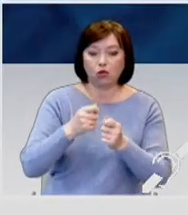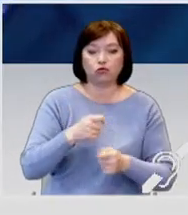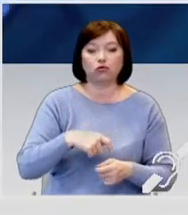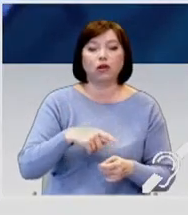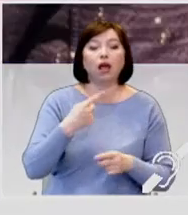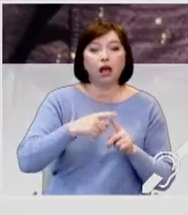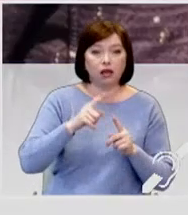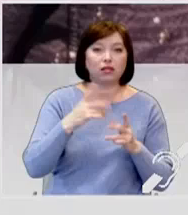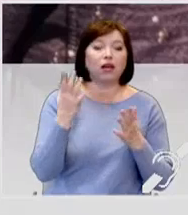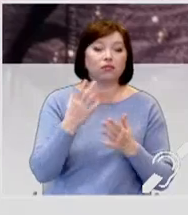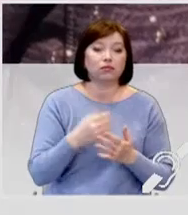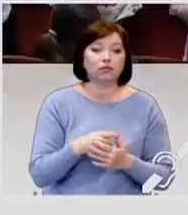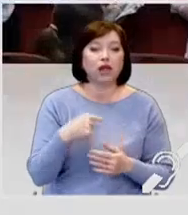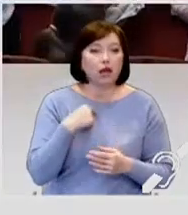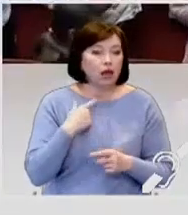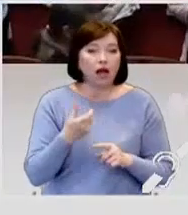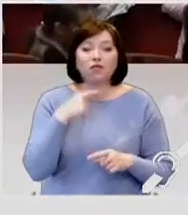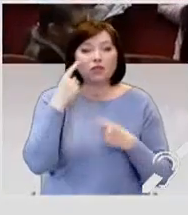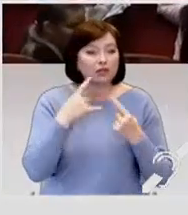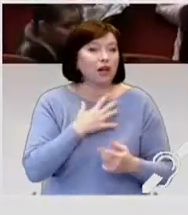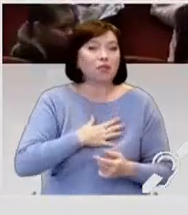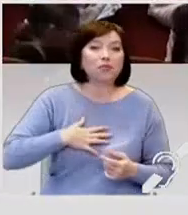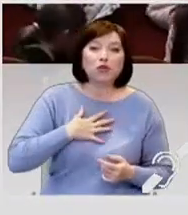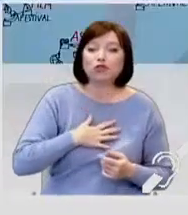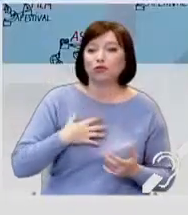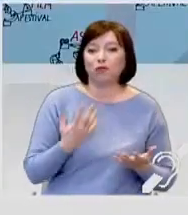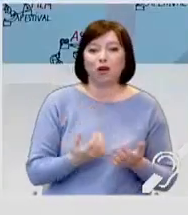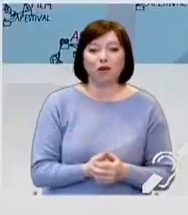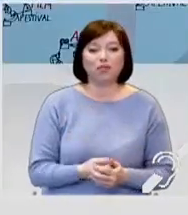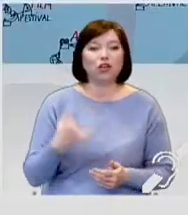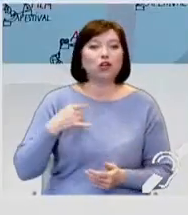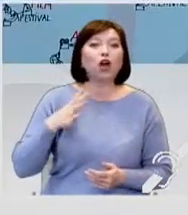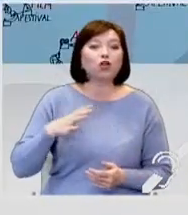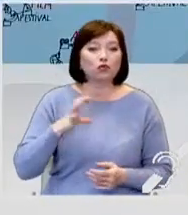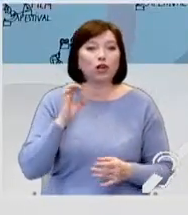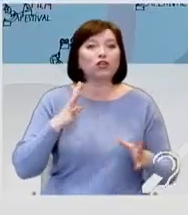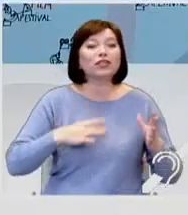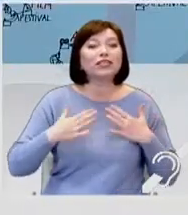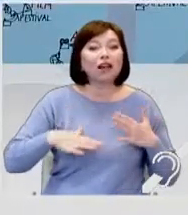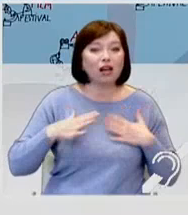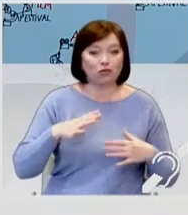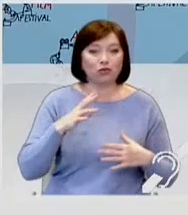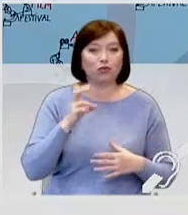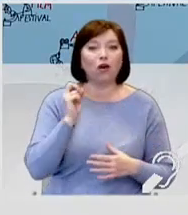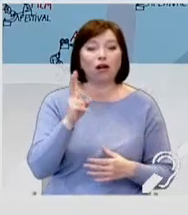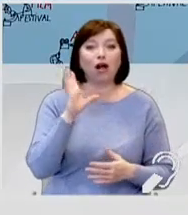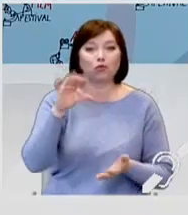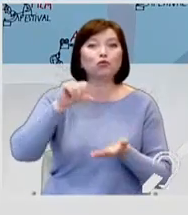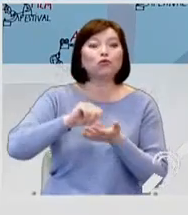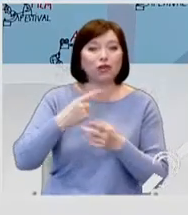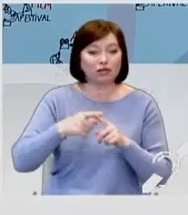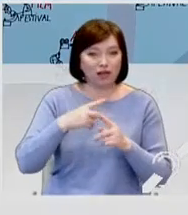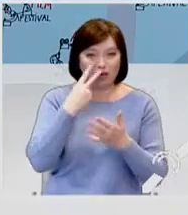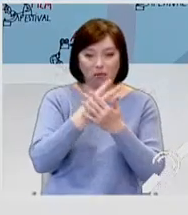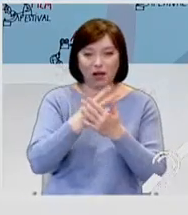Dumitru Bud Eu vin cu emoție întotdeauna și aștept cu bucurie să participe la prezentarea